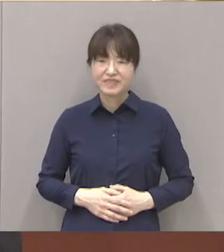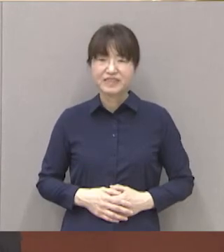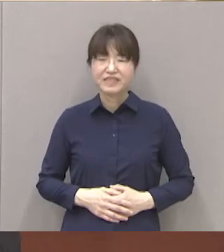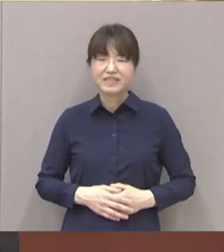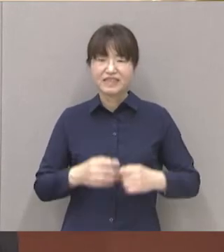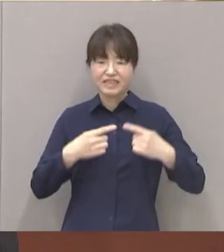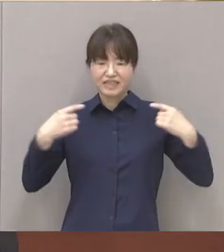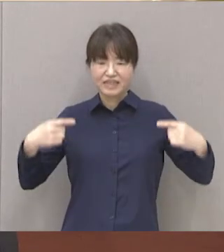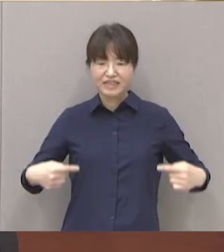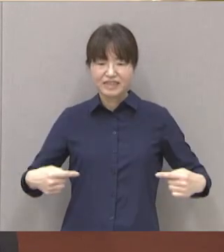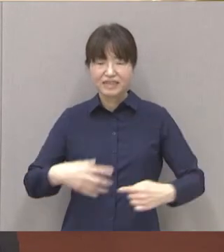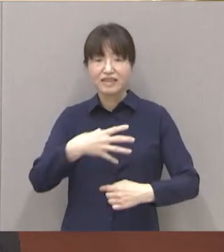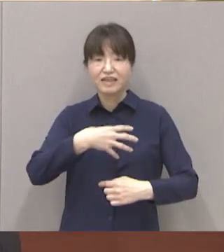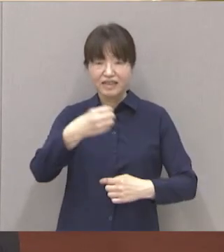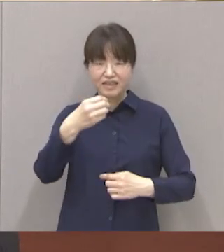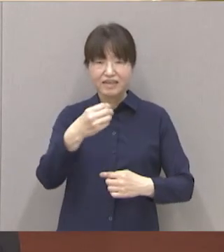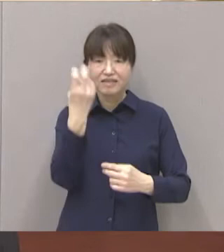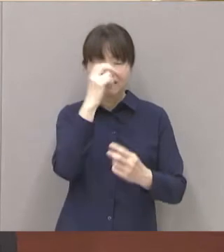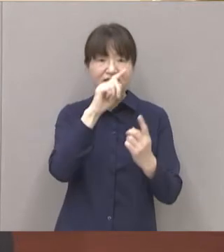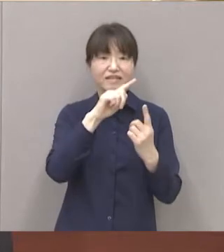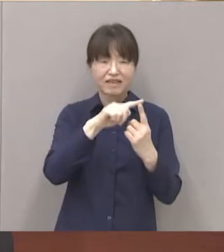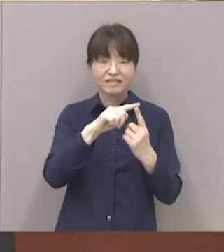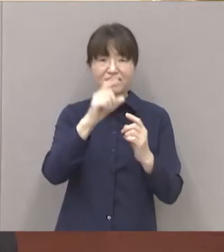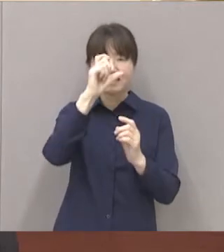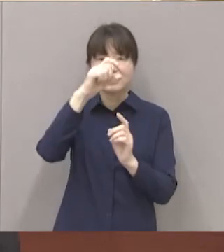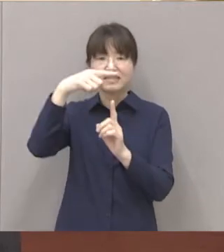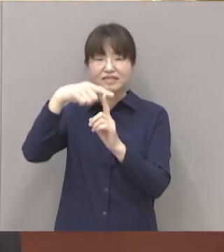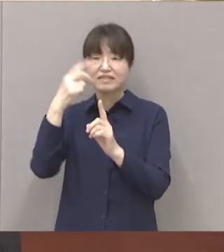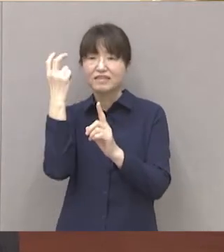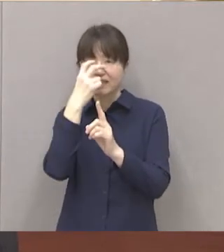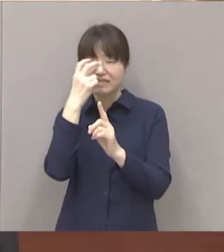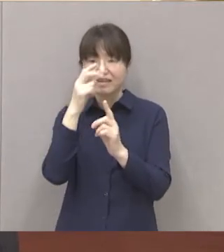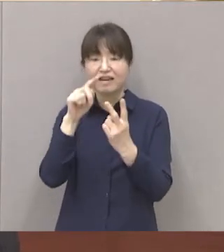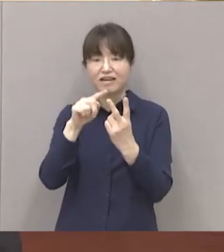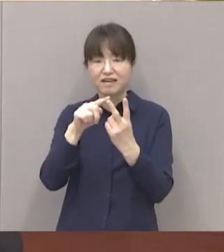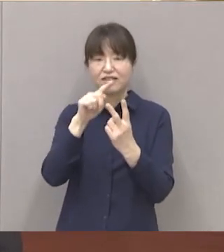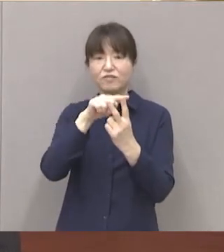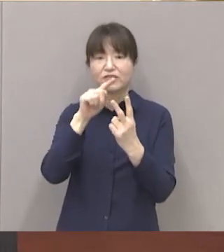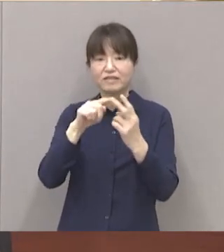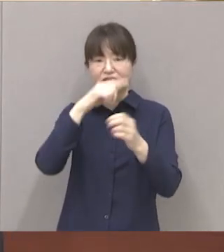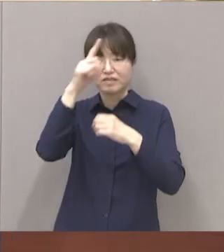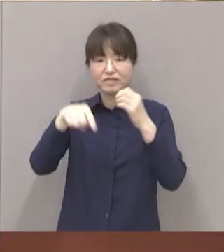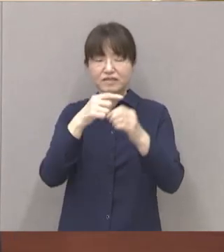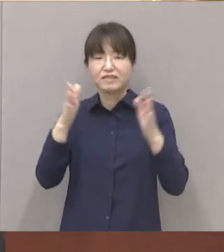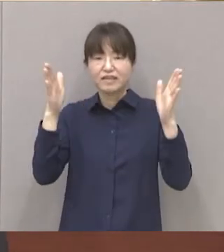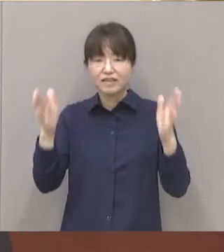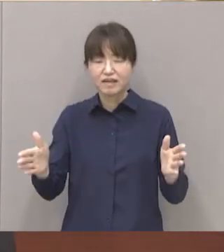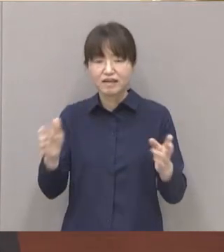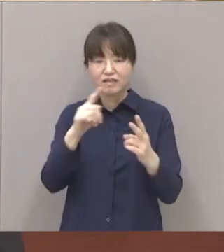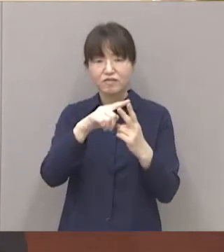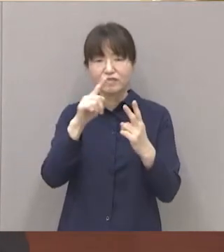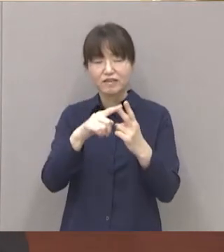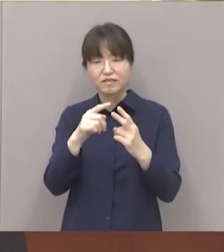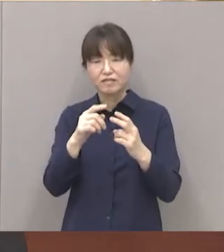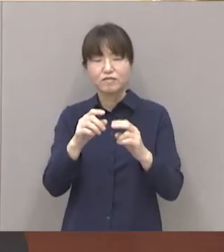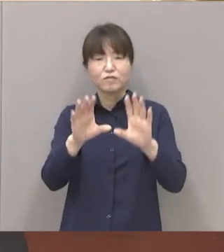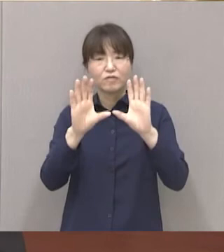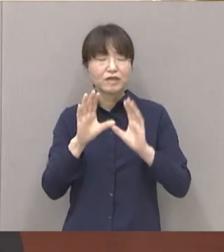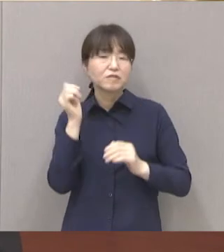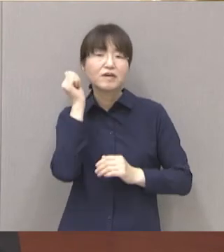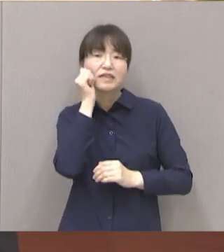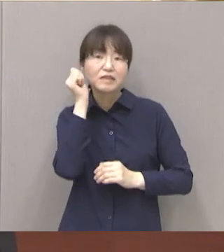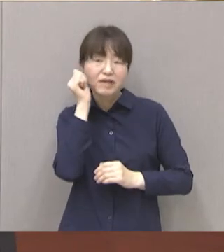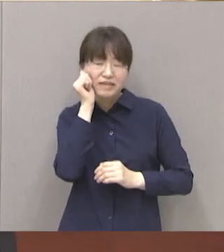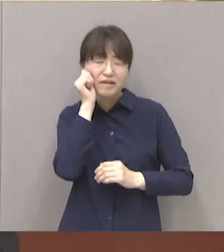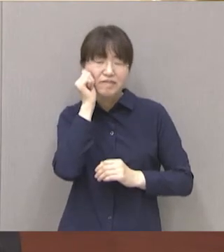検診は同年度に両方を受信することはできませんのでご注意ください最後にあの先ほどのお話